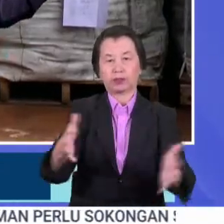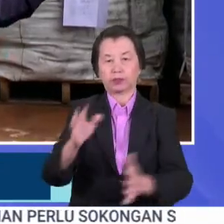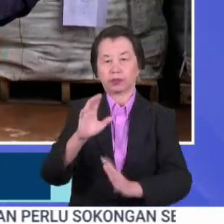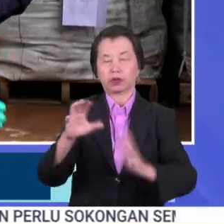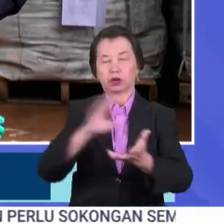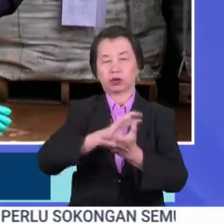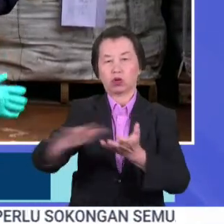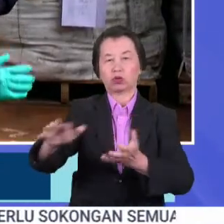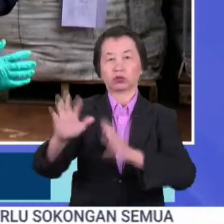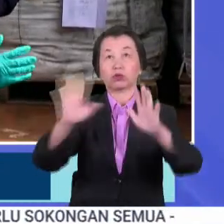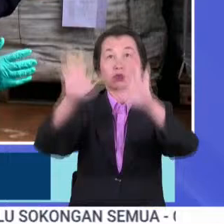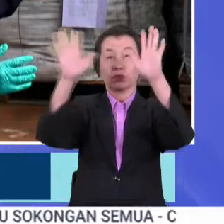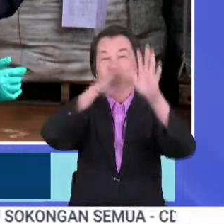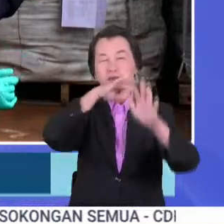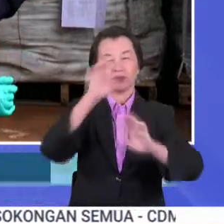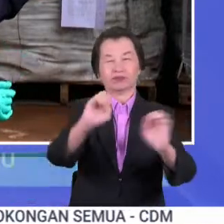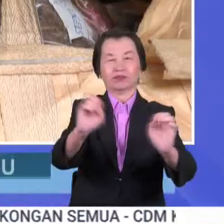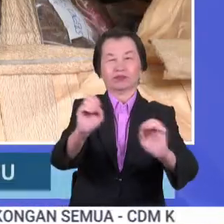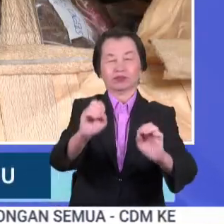mencemarkan alam sekitar.